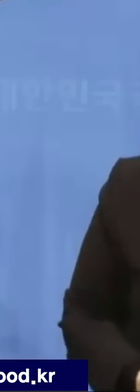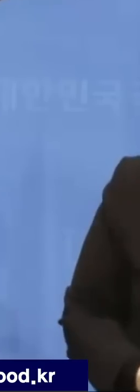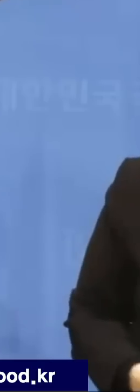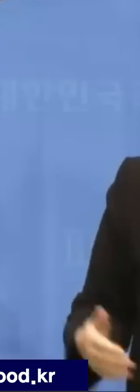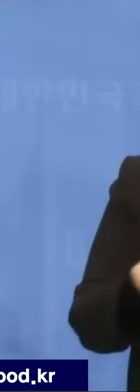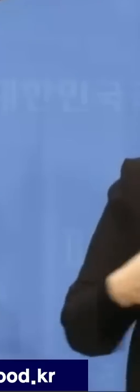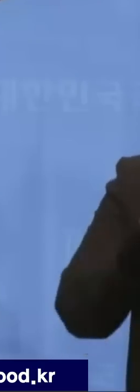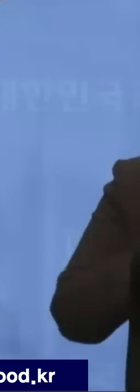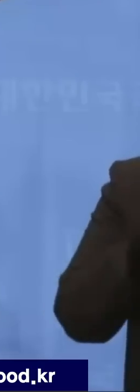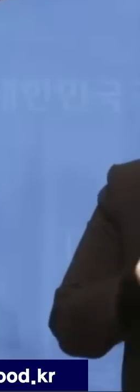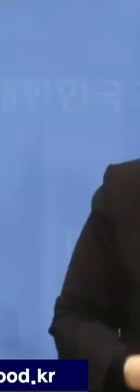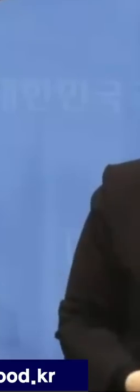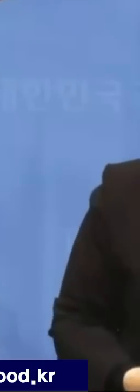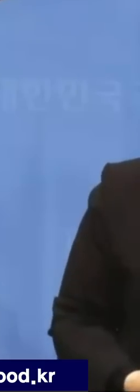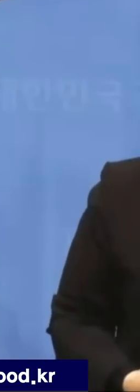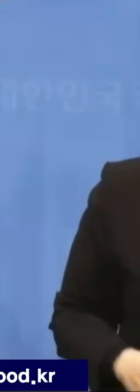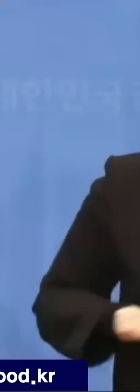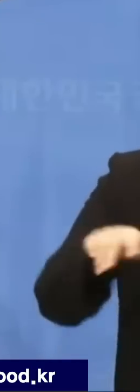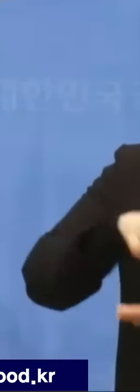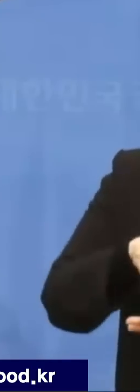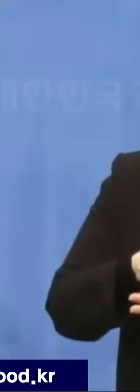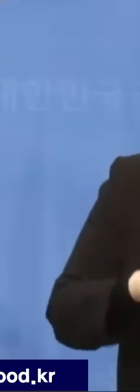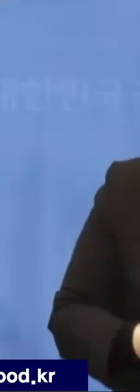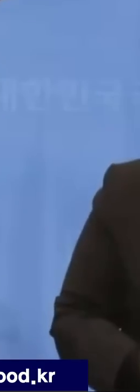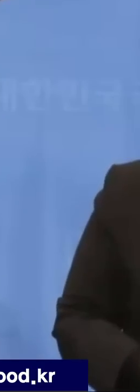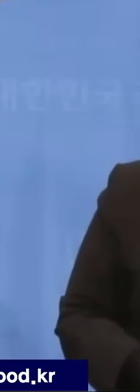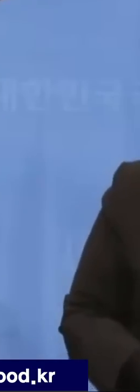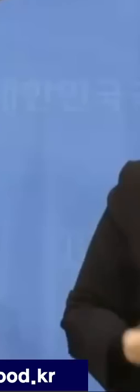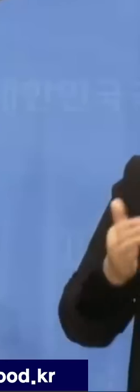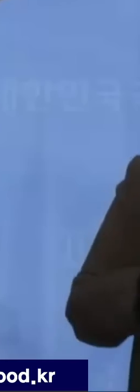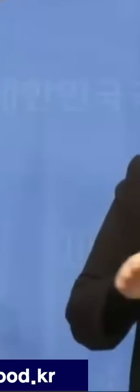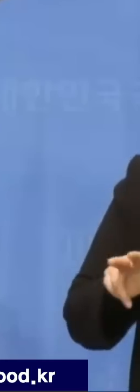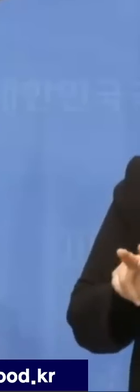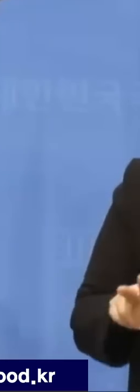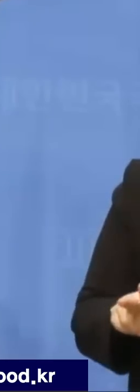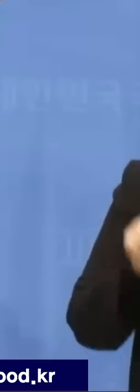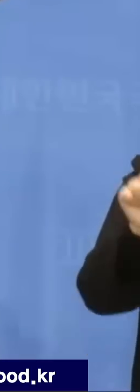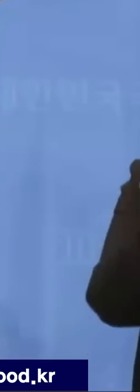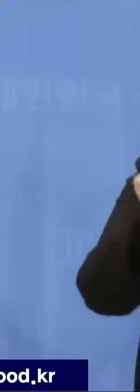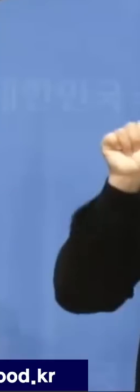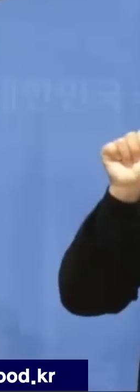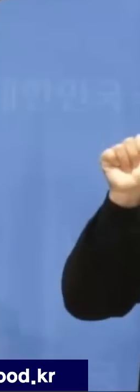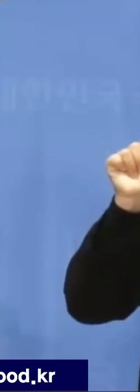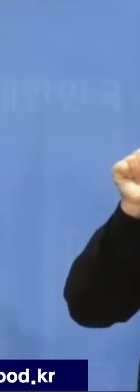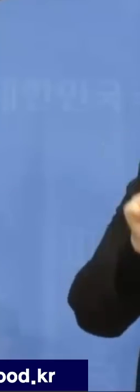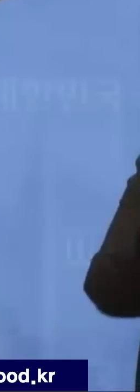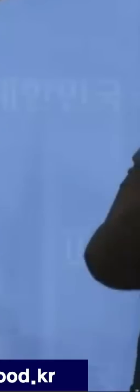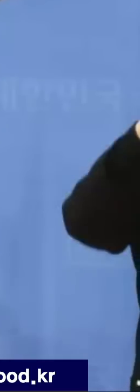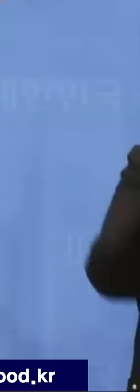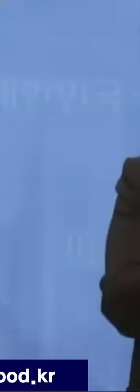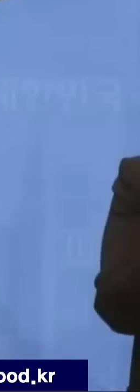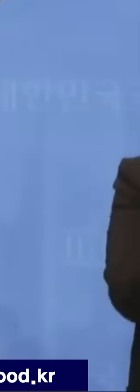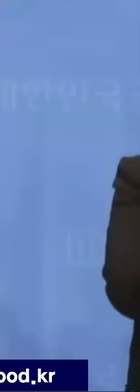그런 우려와 비판을 하게 된 것입니다. 그래서 오늘 이 자리에 5년 전에 플란다스의